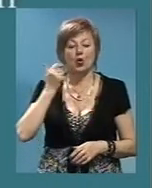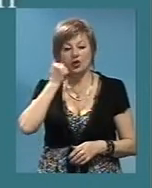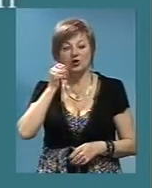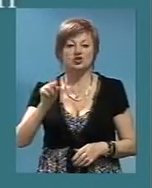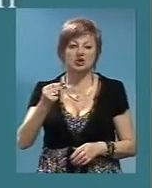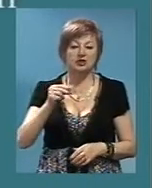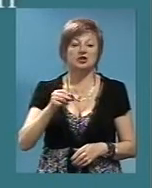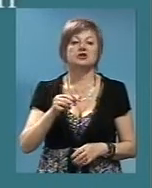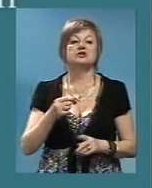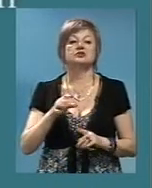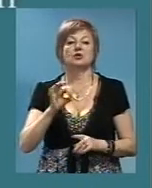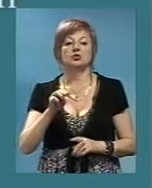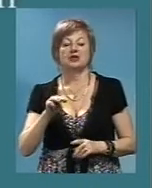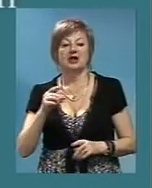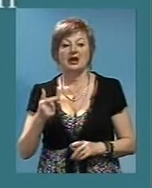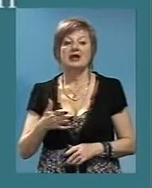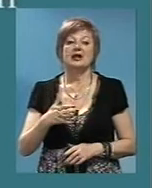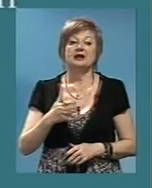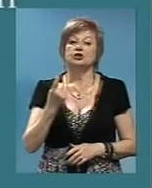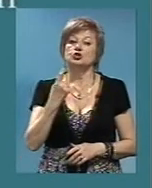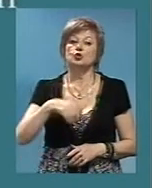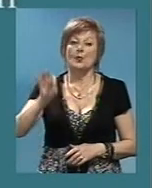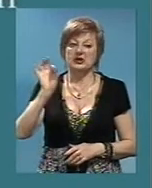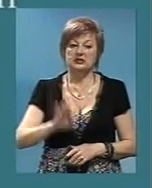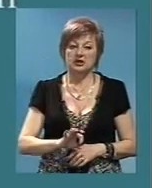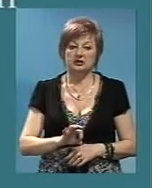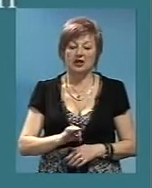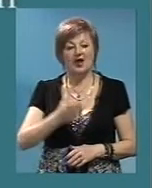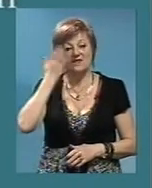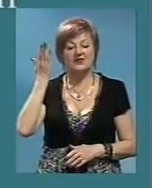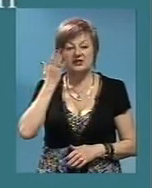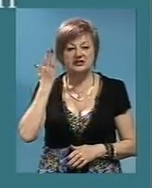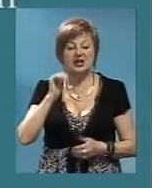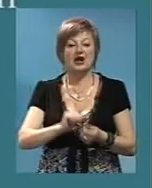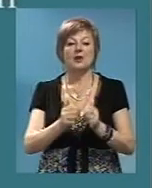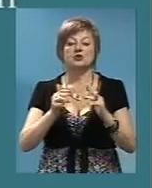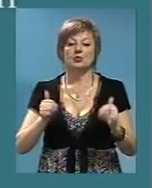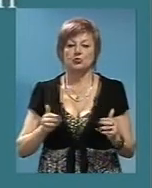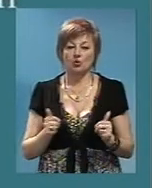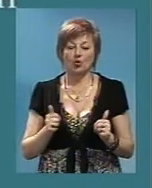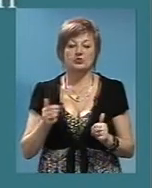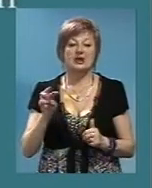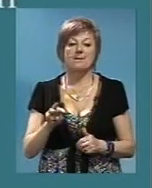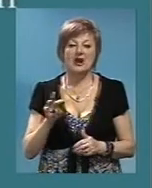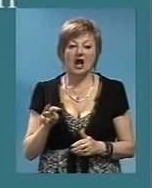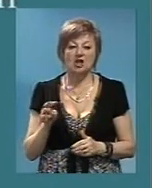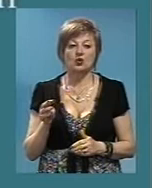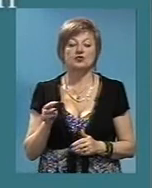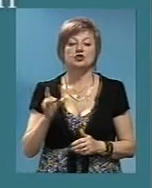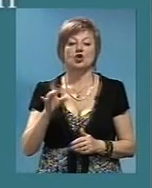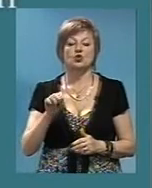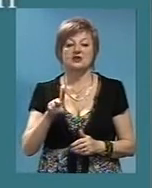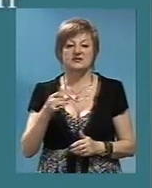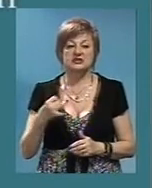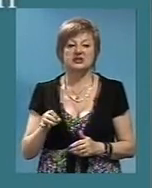Чернігівський, покриті ОТГ на 100%. У Веселівському, Кам'янсько-Дніпровському, Михайлівському,